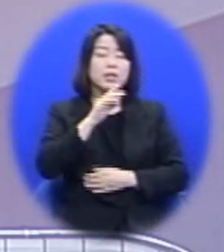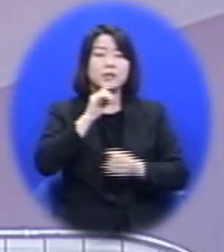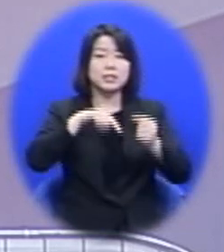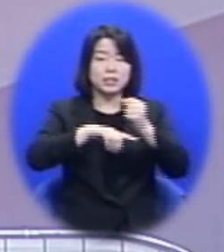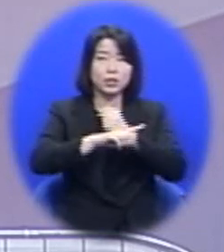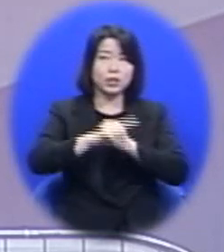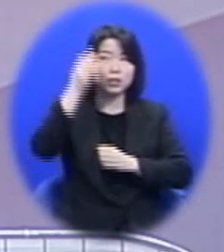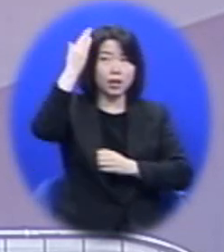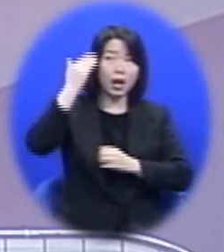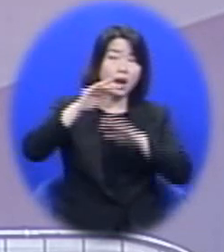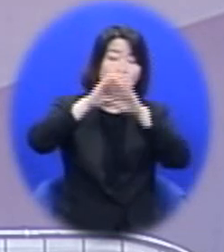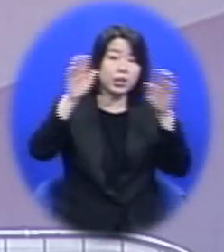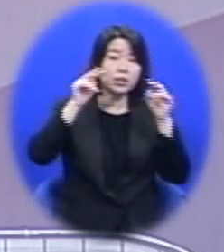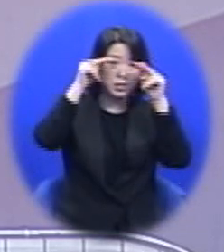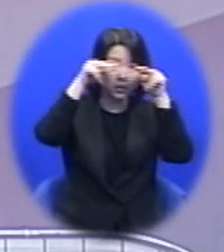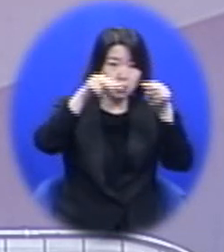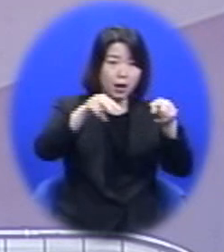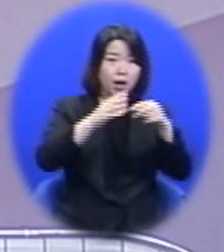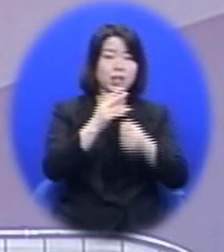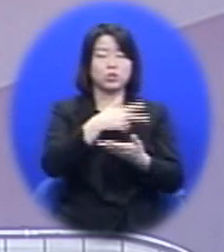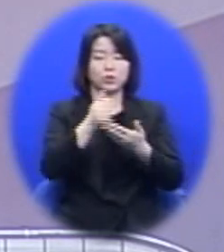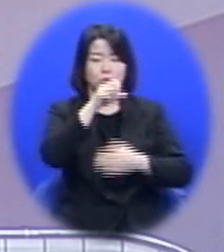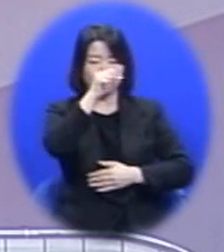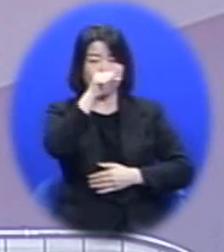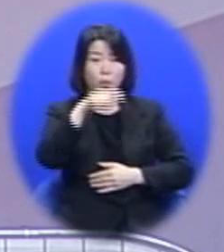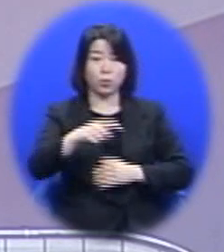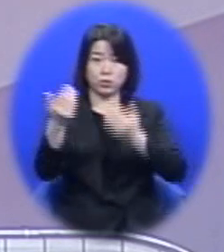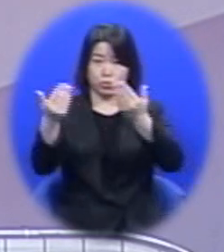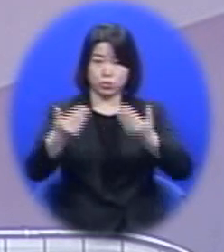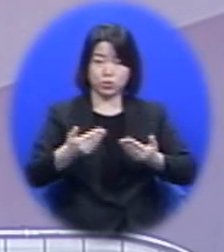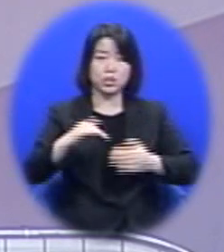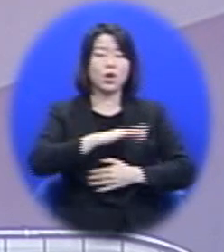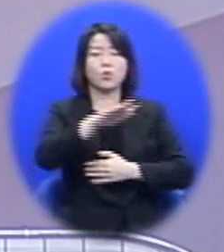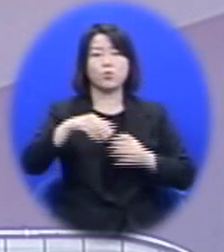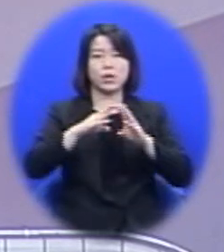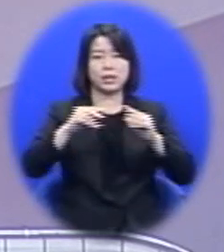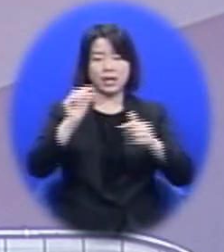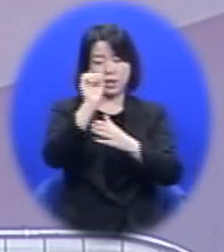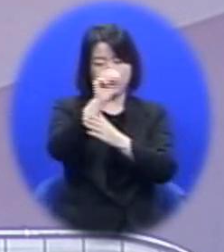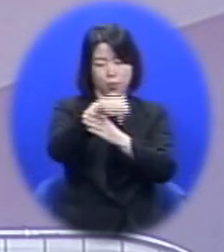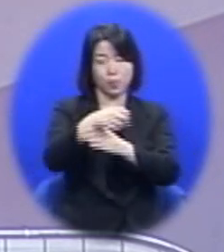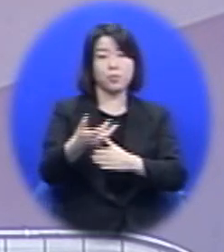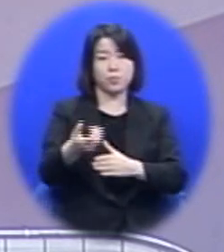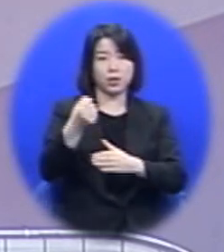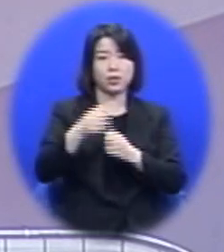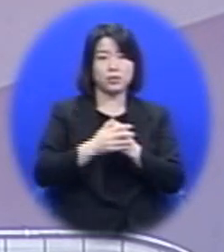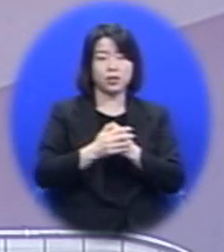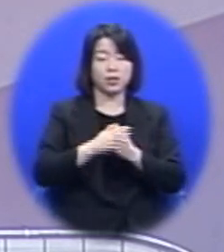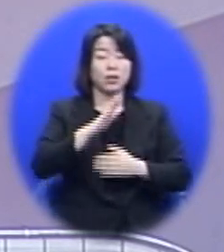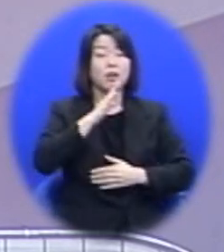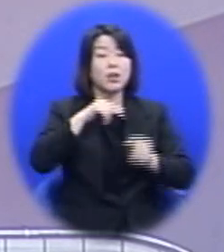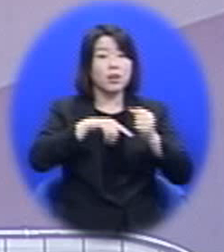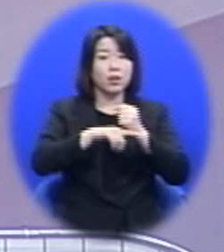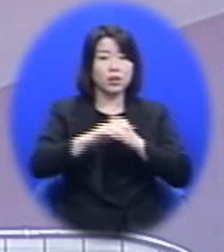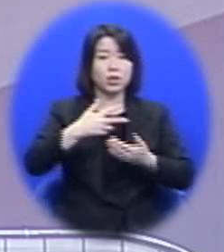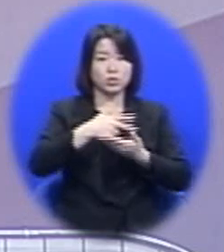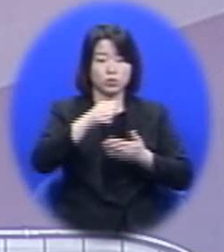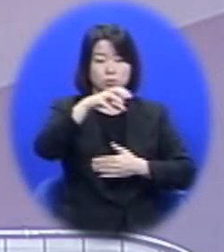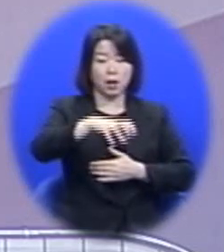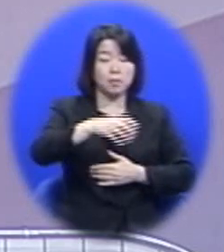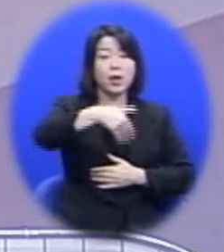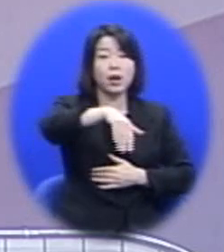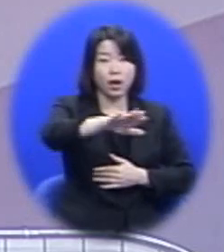굽어본다. 주님께서 좋은 것을 내려주시니 우리의 땅은 열매를 맺는다. 정의가 주님 앞에서